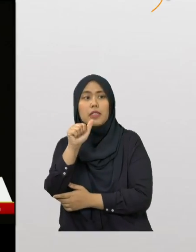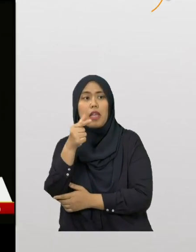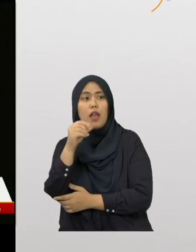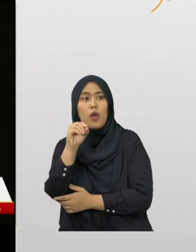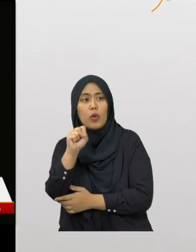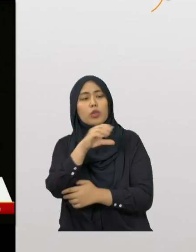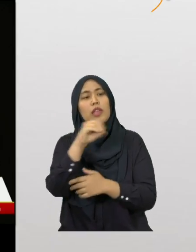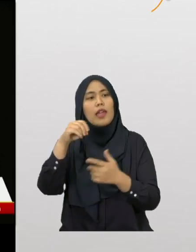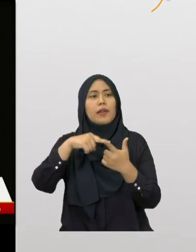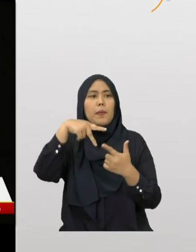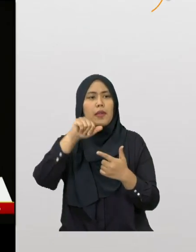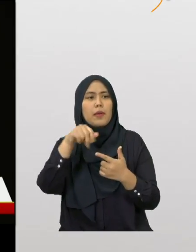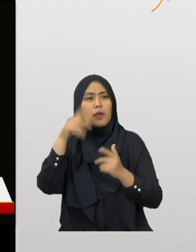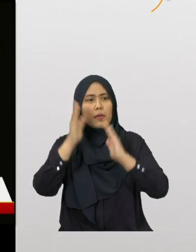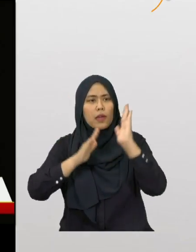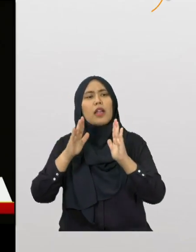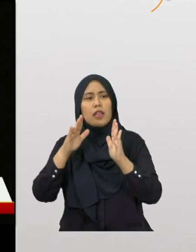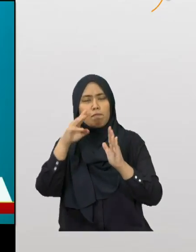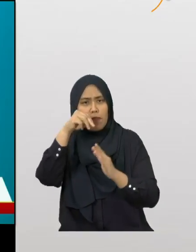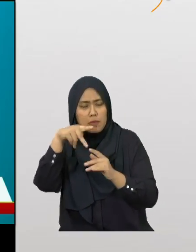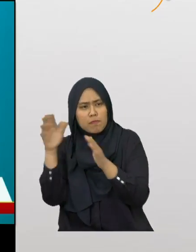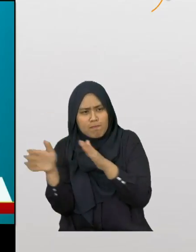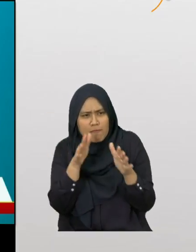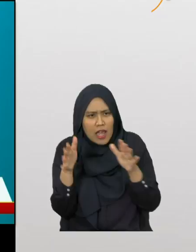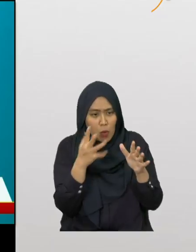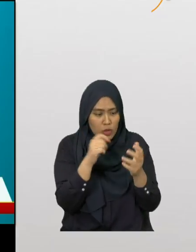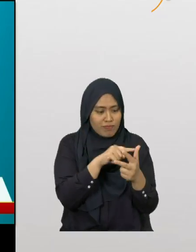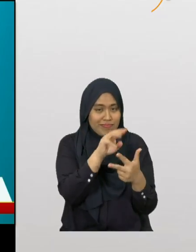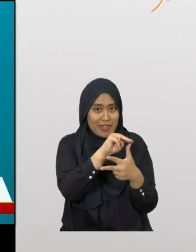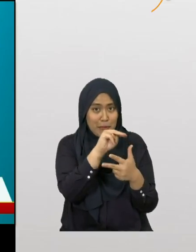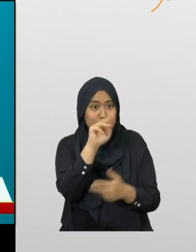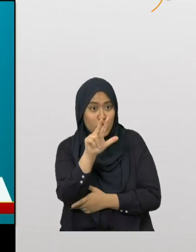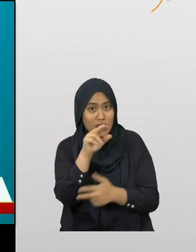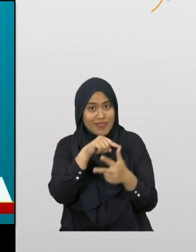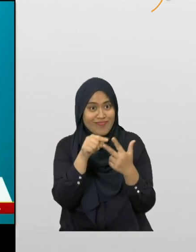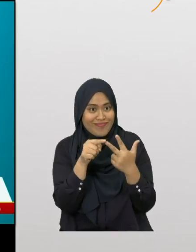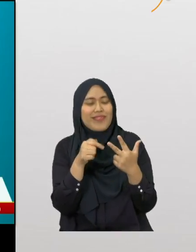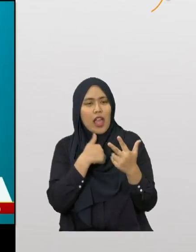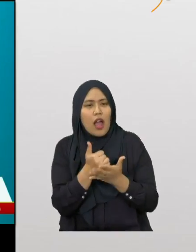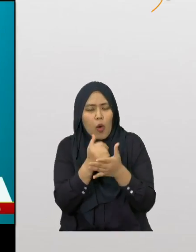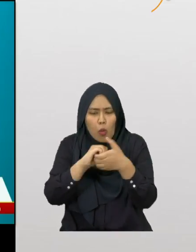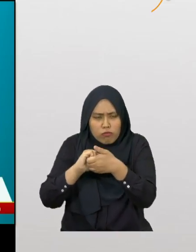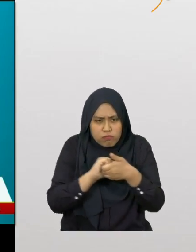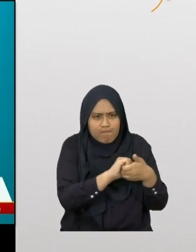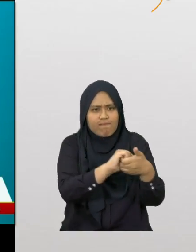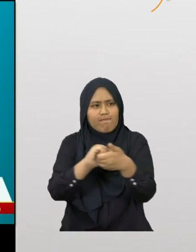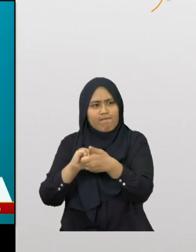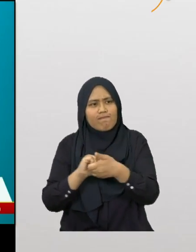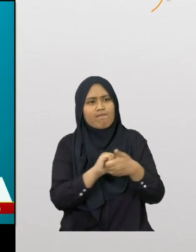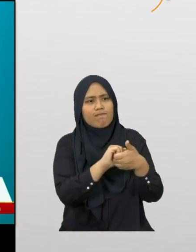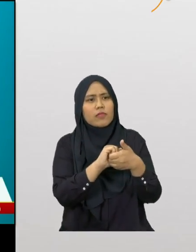M-Kuasa 3. M-Kuasa 3 akan bekerjasama, menyatukan sumber-sumber dan